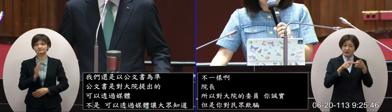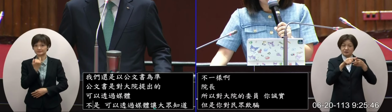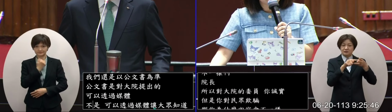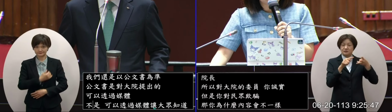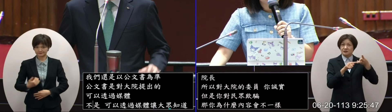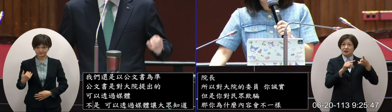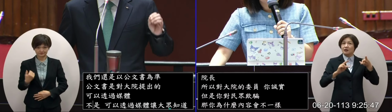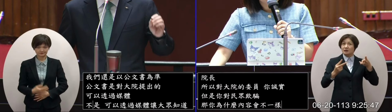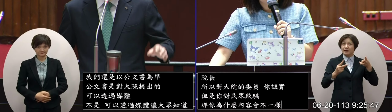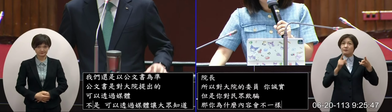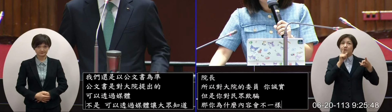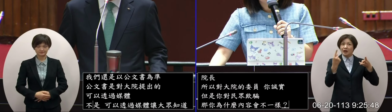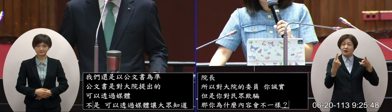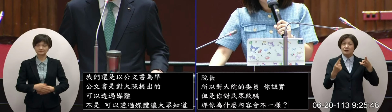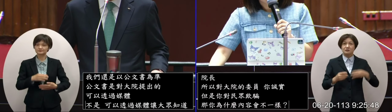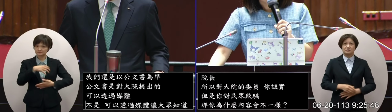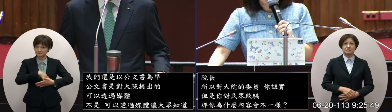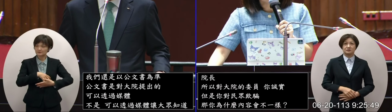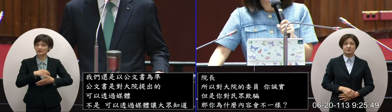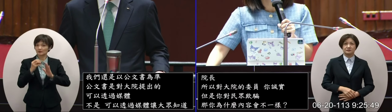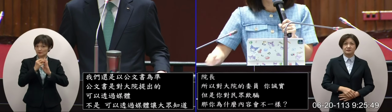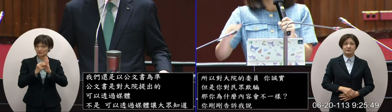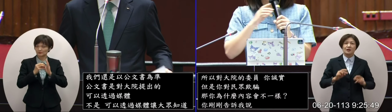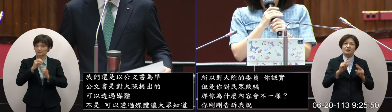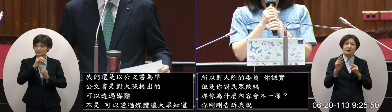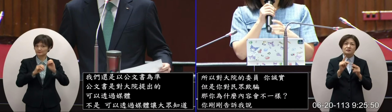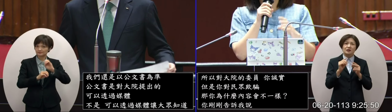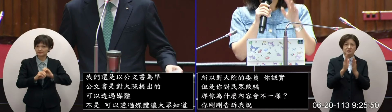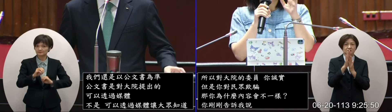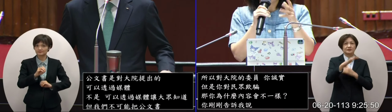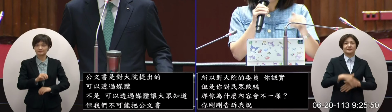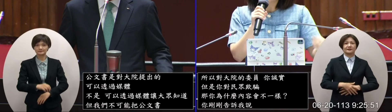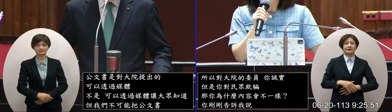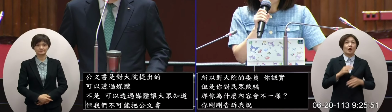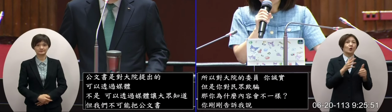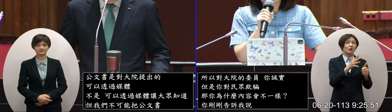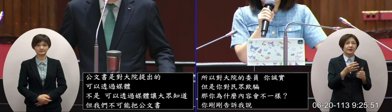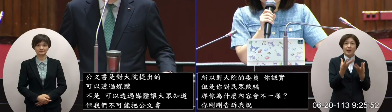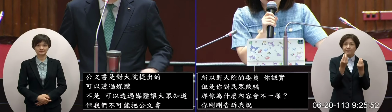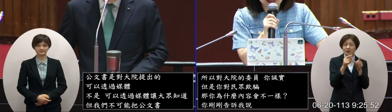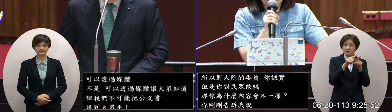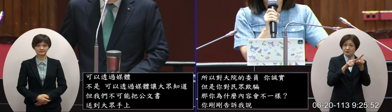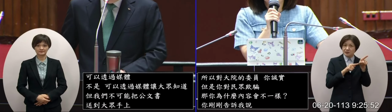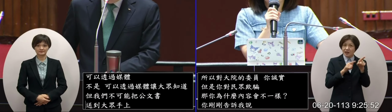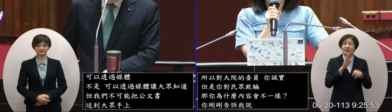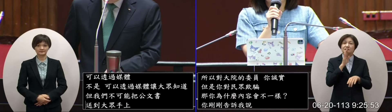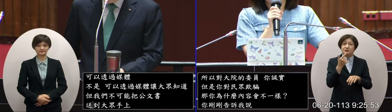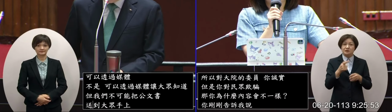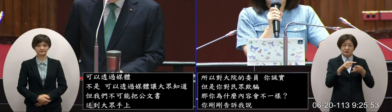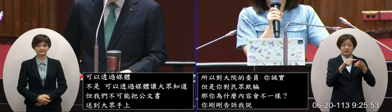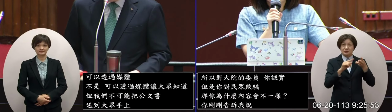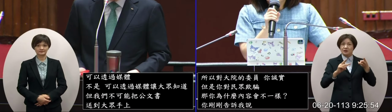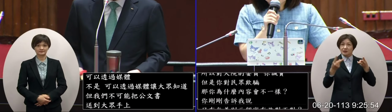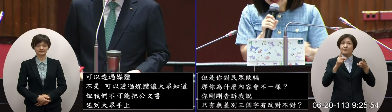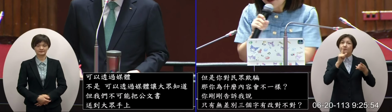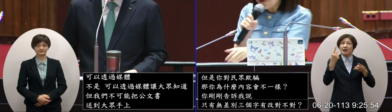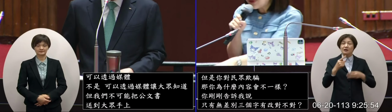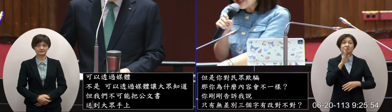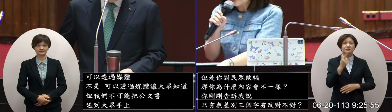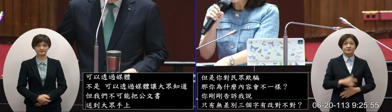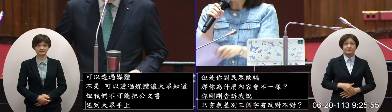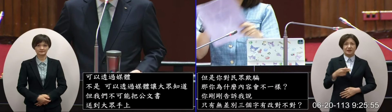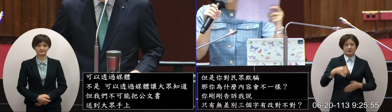改，对不对？ 大项里面我们有调整，是这个文字上 调整。只有，我就问你说是不是只有无差别调整？你先回答我这个问题嘛。这